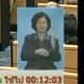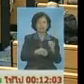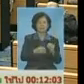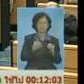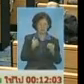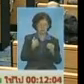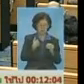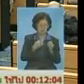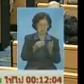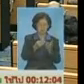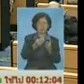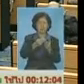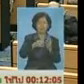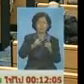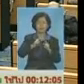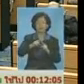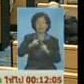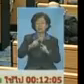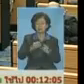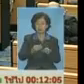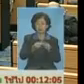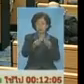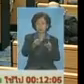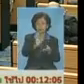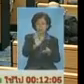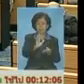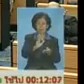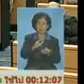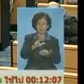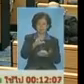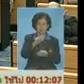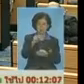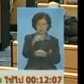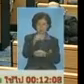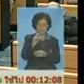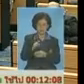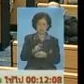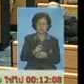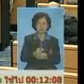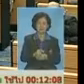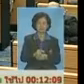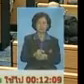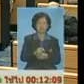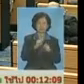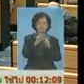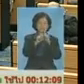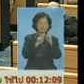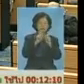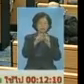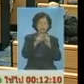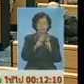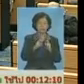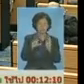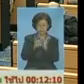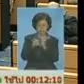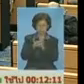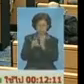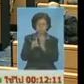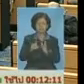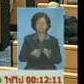ได้ครับ30%เอกสารอยู่นี่หมดครับเพราะฉะนั้นผมถามท่านรองเฉลิมครับเป็นคำถามสุดท้ายครับว่